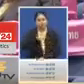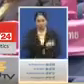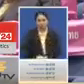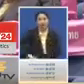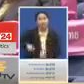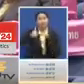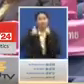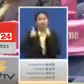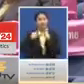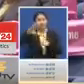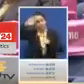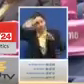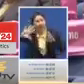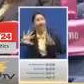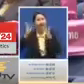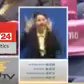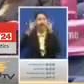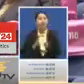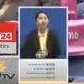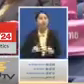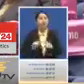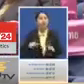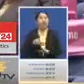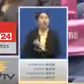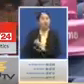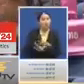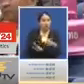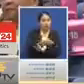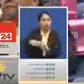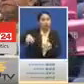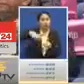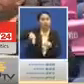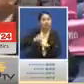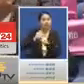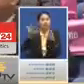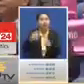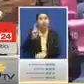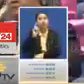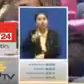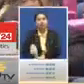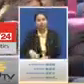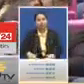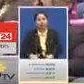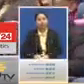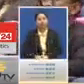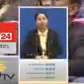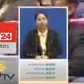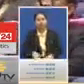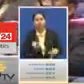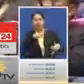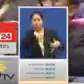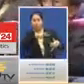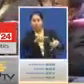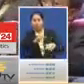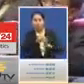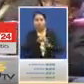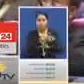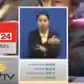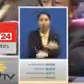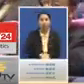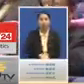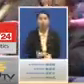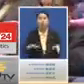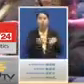แต่ก่อนจะสั่งจ่ายเนี่ยคงต้องเอ็กซเรย์ดูนายคนนี้ก่อนซึ่งไม่ทราบว่าท่านคณะรัฐมนตรีได้ไปดูวิเค